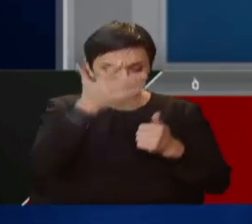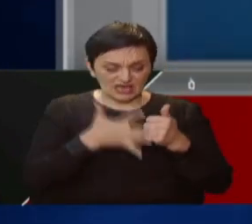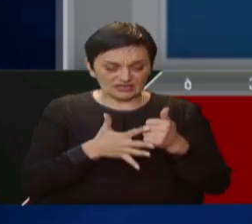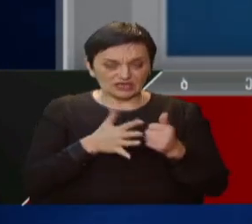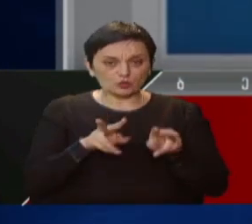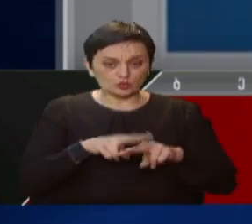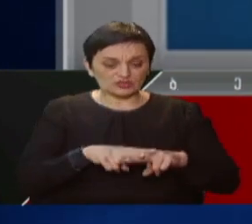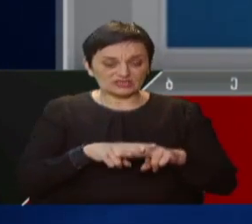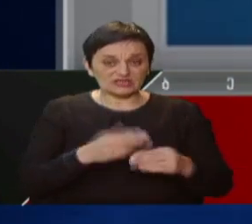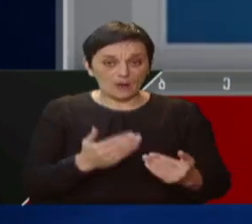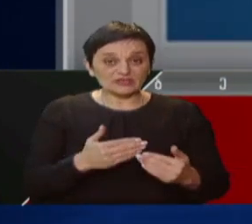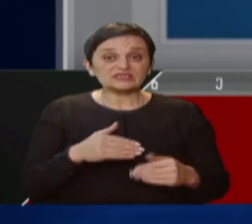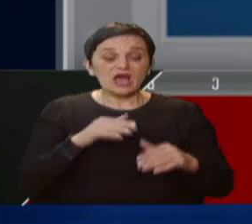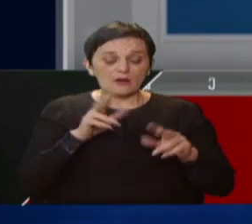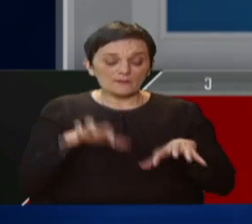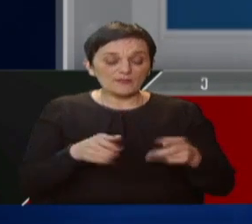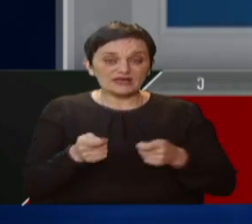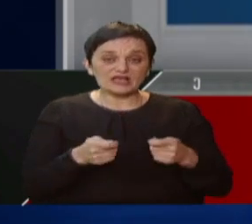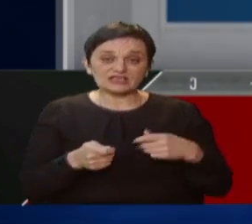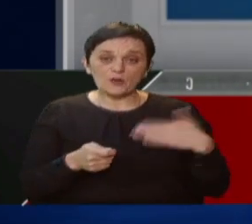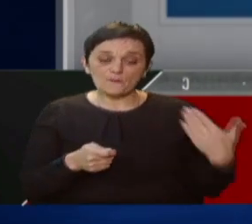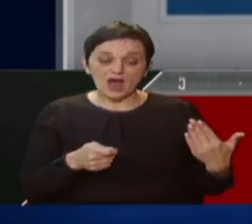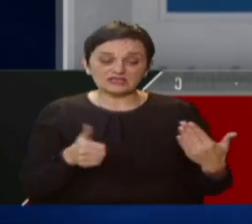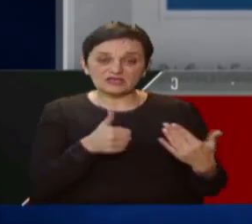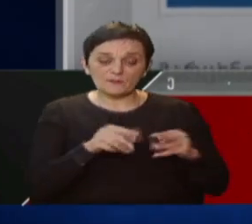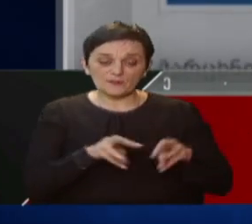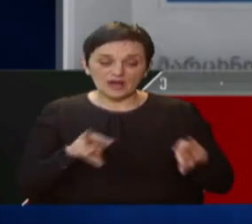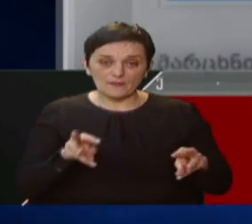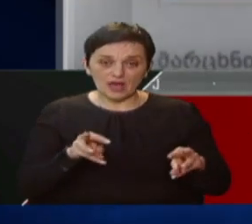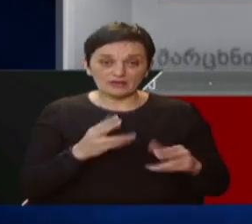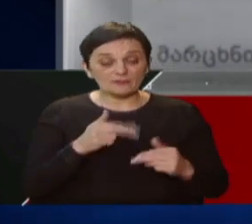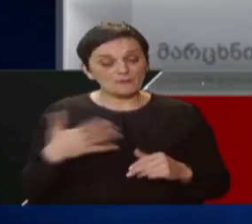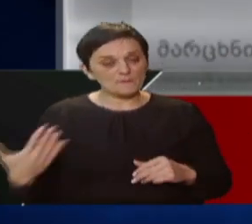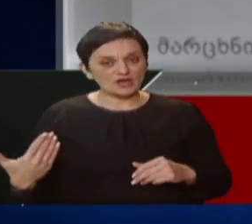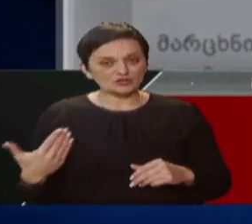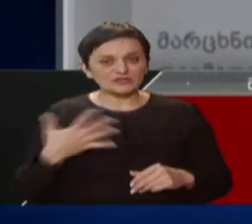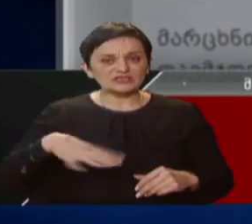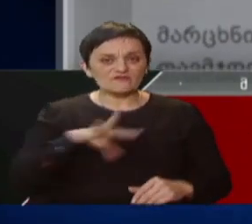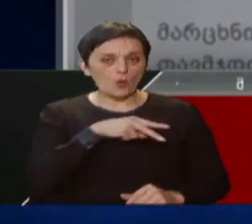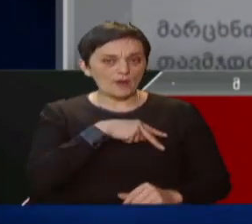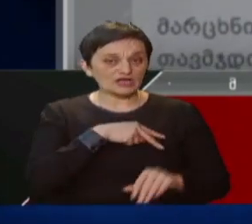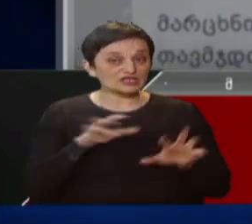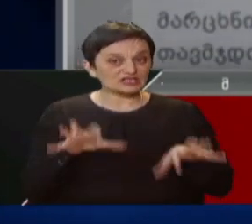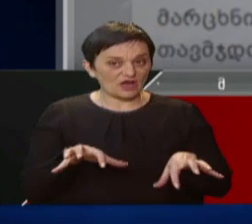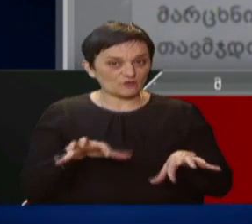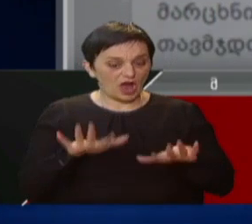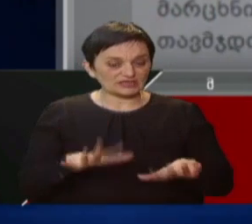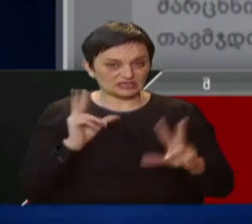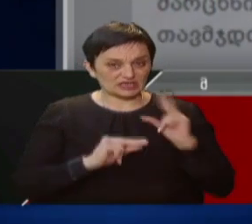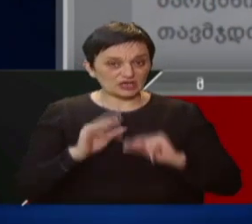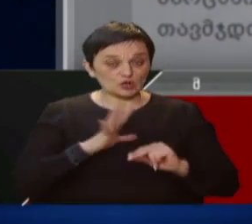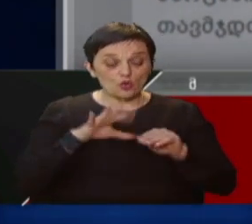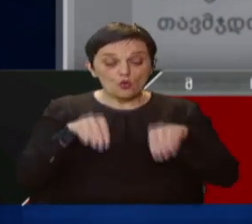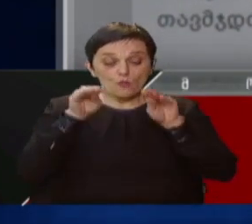სკამზე. პრეზიდენტის მარცხნივ გათვალისწინებული იყო საქართველოს პრემიერ-მინისტრის, ხოლო მარჯვნივ საქართველოს პარლამენტის თავმჯდომარის ადგილი.